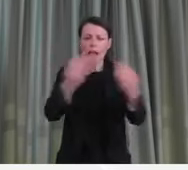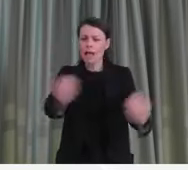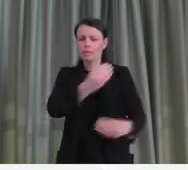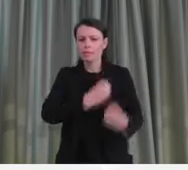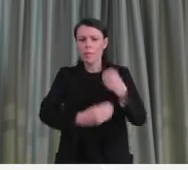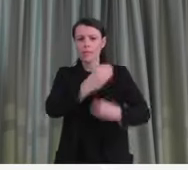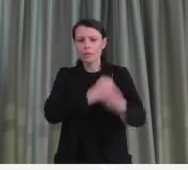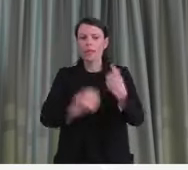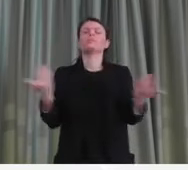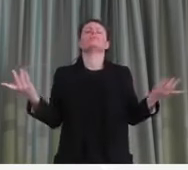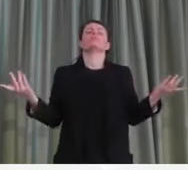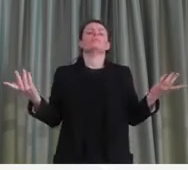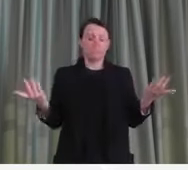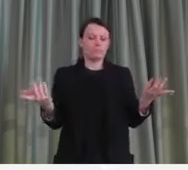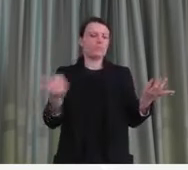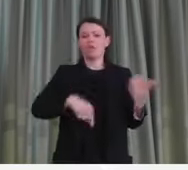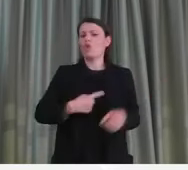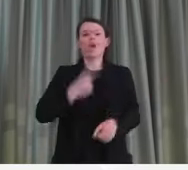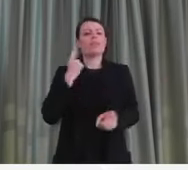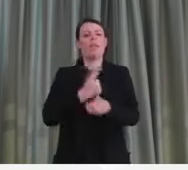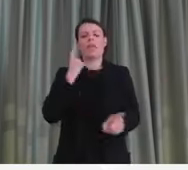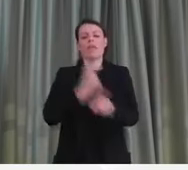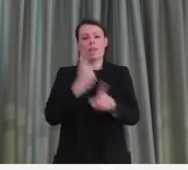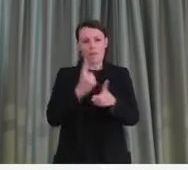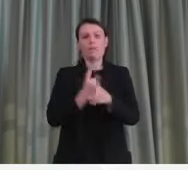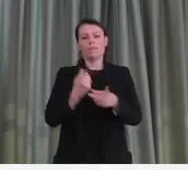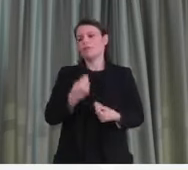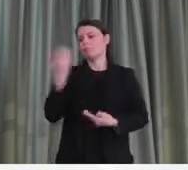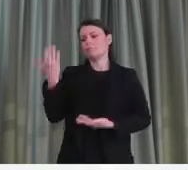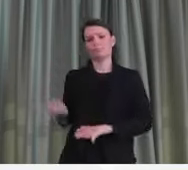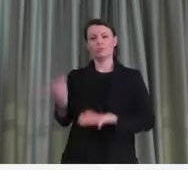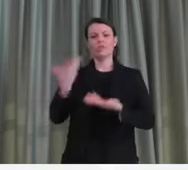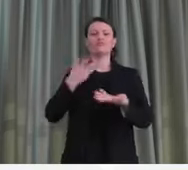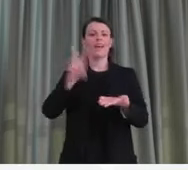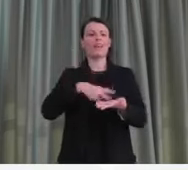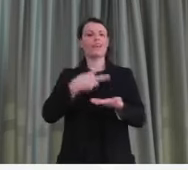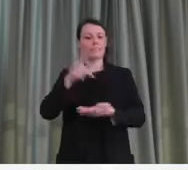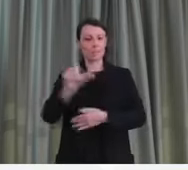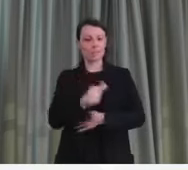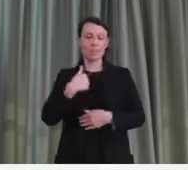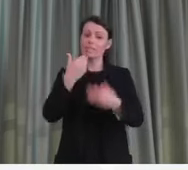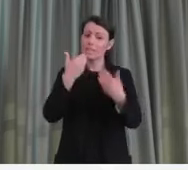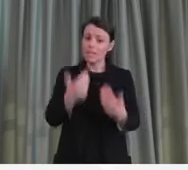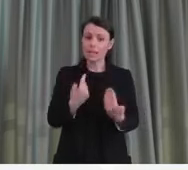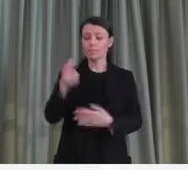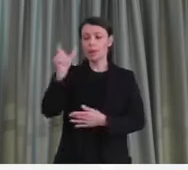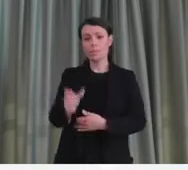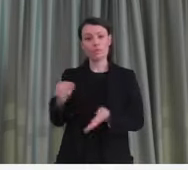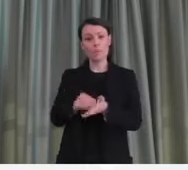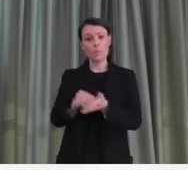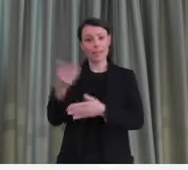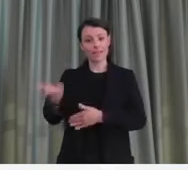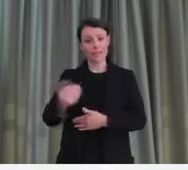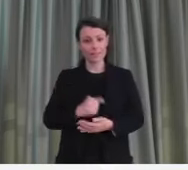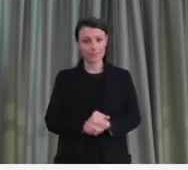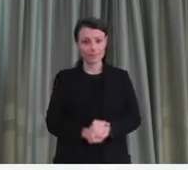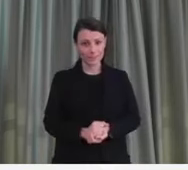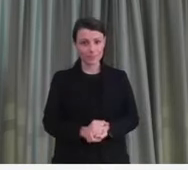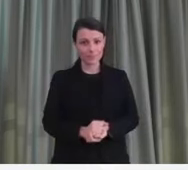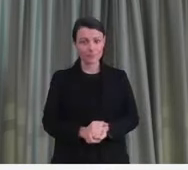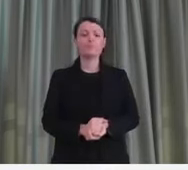dovere realizzarla e quindi ringraziamo chi oggi ci aiuta in tutto questo una